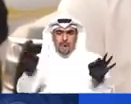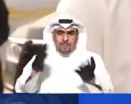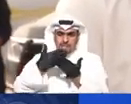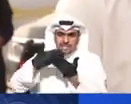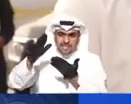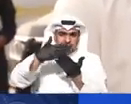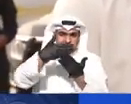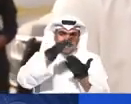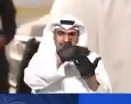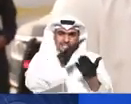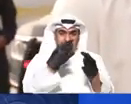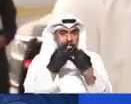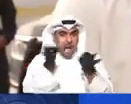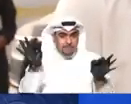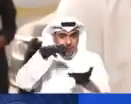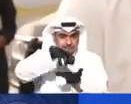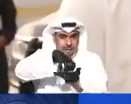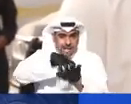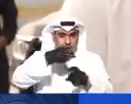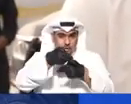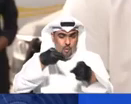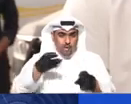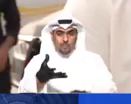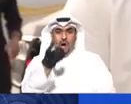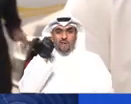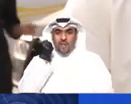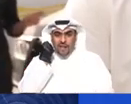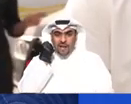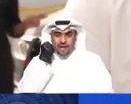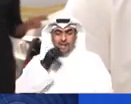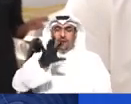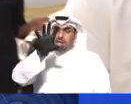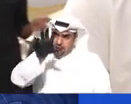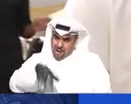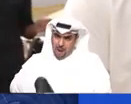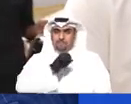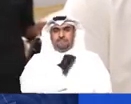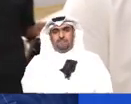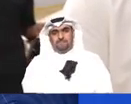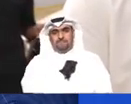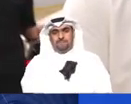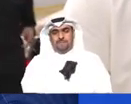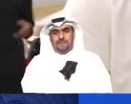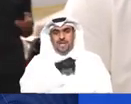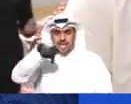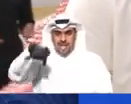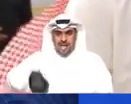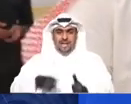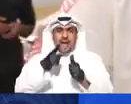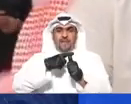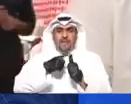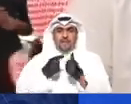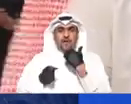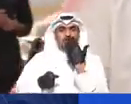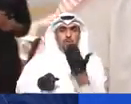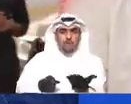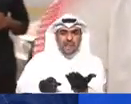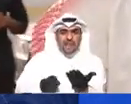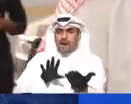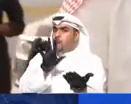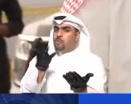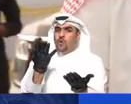لك شيء اضافي ايضا، وليس بس هذا الموضوع، انه راح تستمر في جميع المحافظات، ومبادره الاخوان غالبا انترناشونال. وبهذه